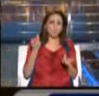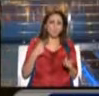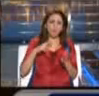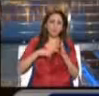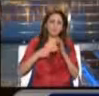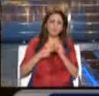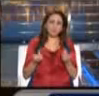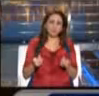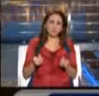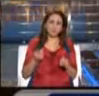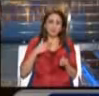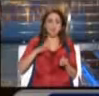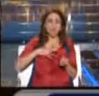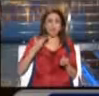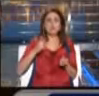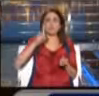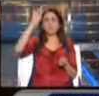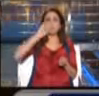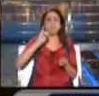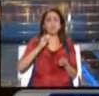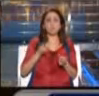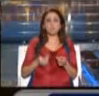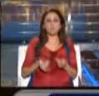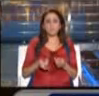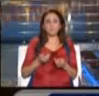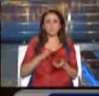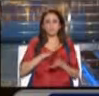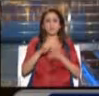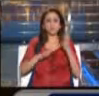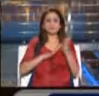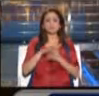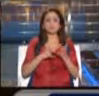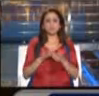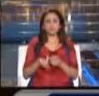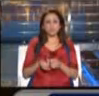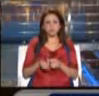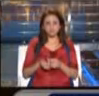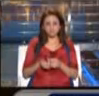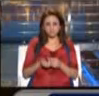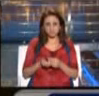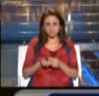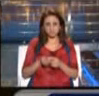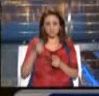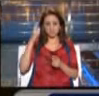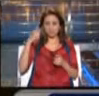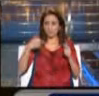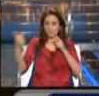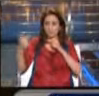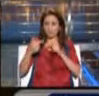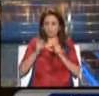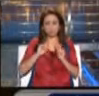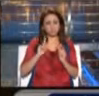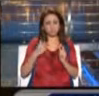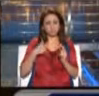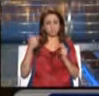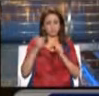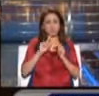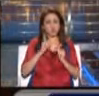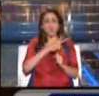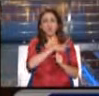ده، لان عايز اعيش بما يرضي الله عز وجل. هذه هي القضيه، هذا هو الخلاف. الناس الحقيقه مصوره انه خلاف شخصي، عمره ما كان خلاف شخصي، لكن